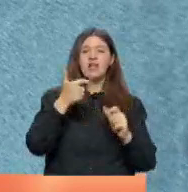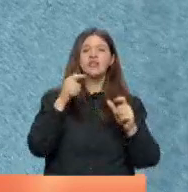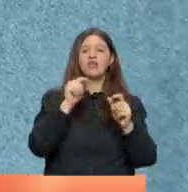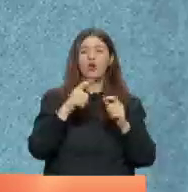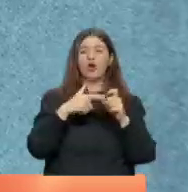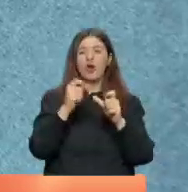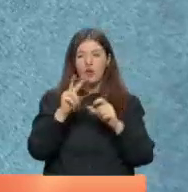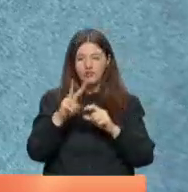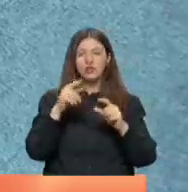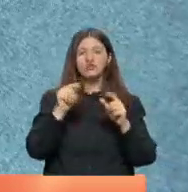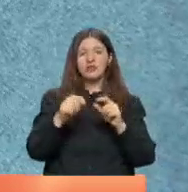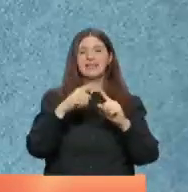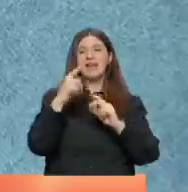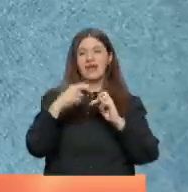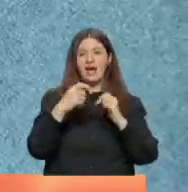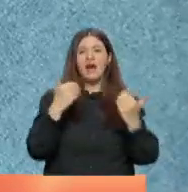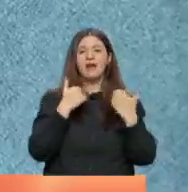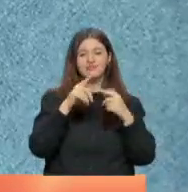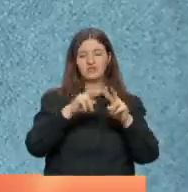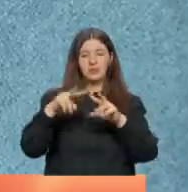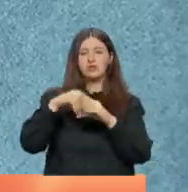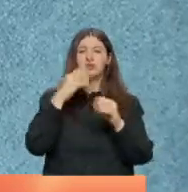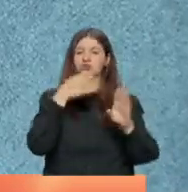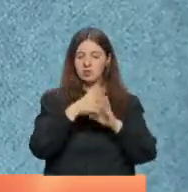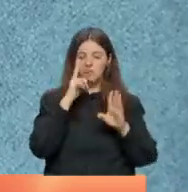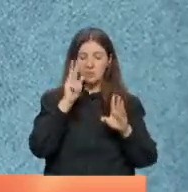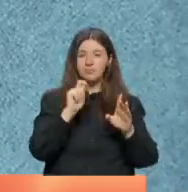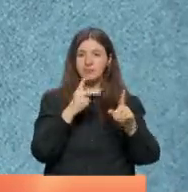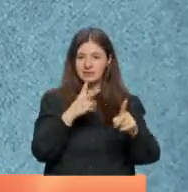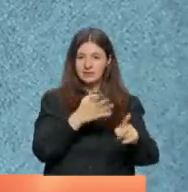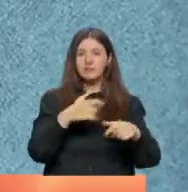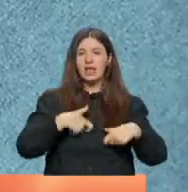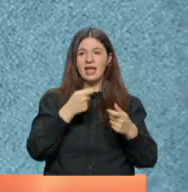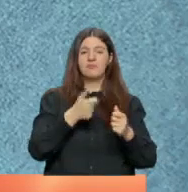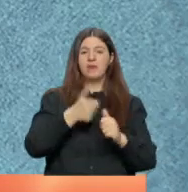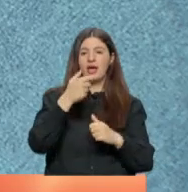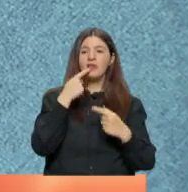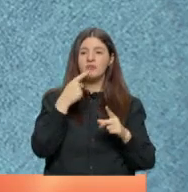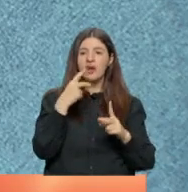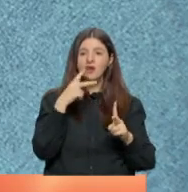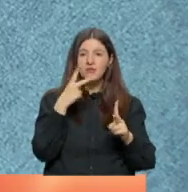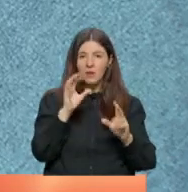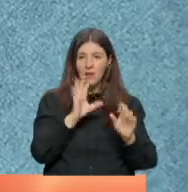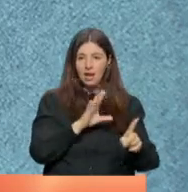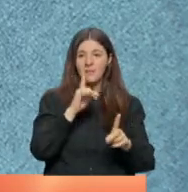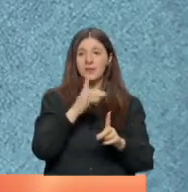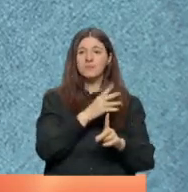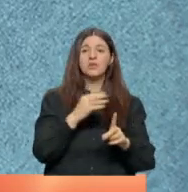go.tr map.go.tr adresinden erişime açıldı. Milli Eğitim Bakanlığı'nın yapmış olduğu açıklama bu yönde.